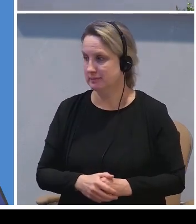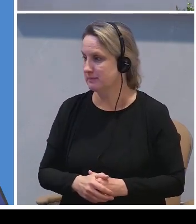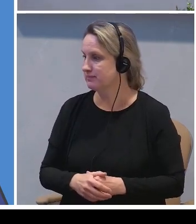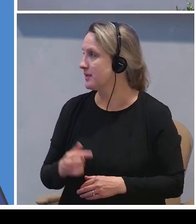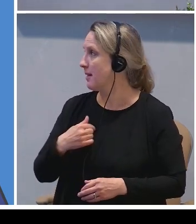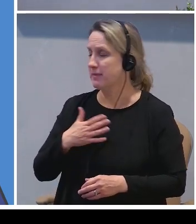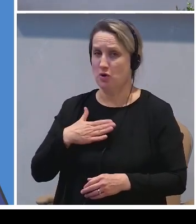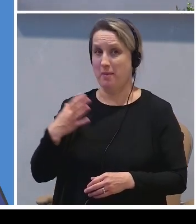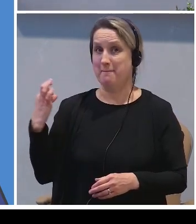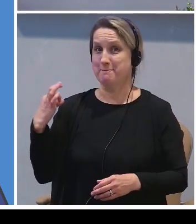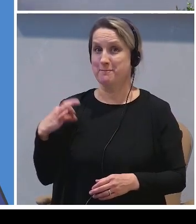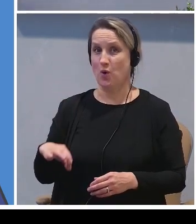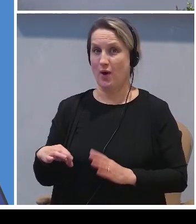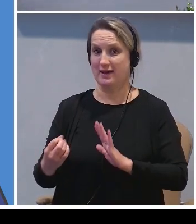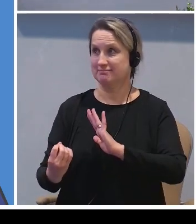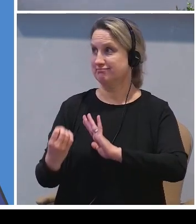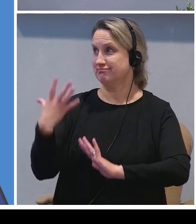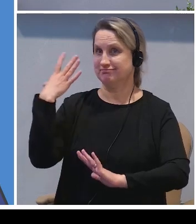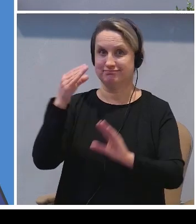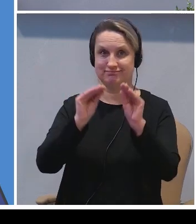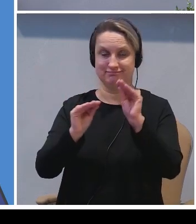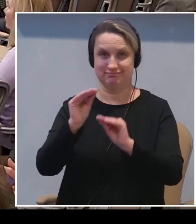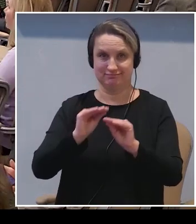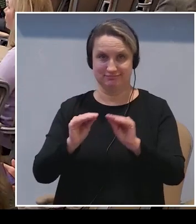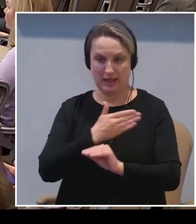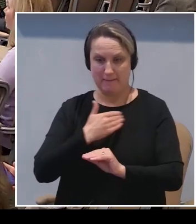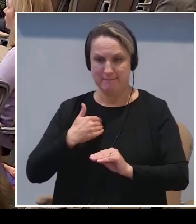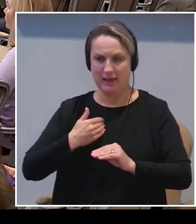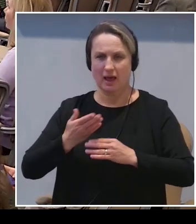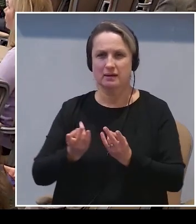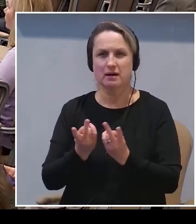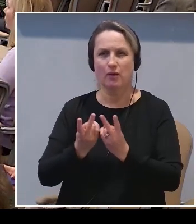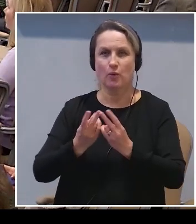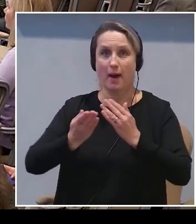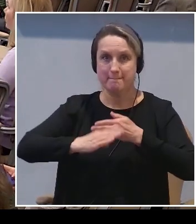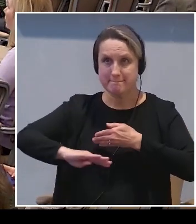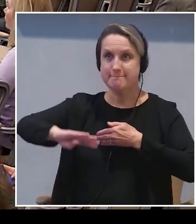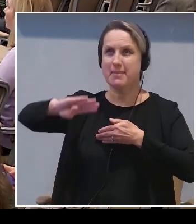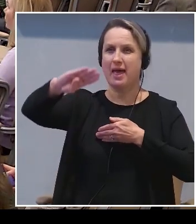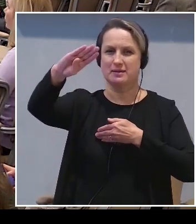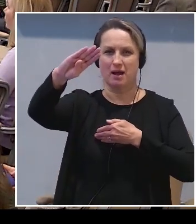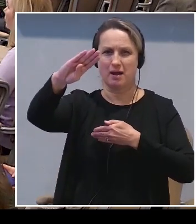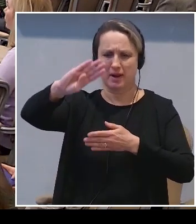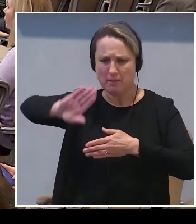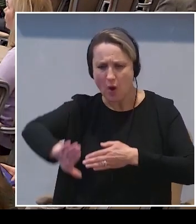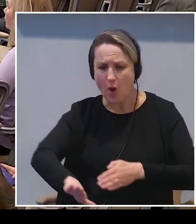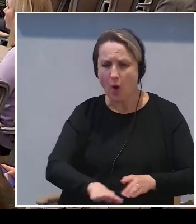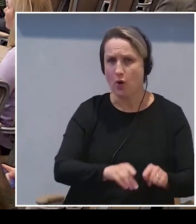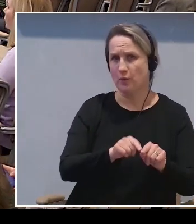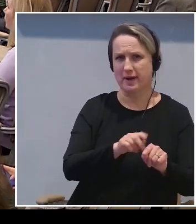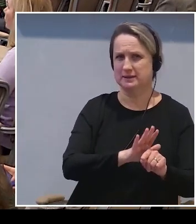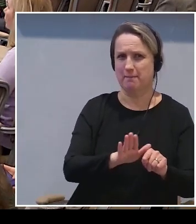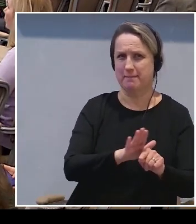koostas need bottom of the slaidid. mountain. Not quite at the bottom because Seisame we have some mäejalamil, So we mitte have päris oru stem cell põhjas, sest transplant